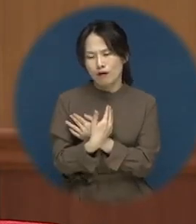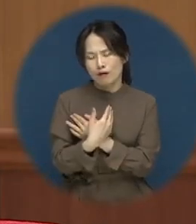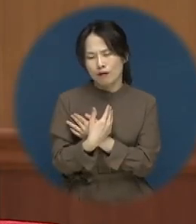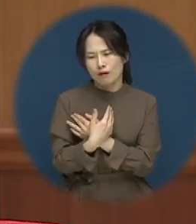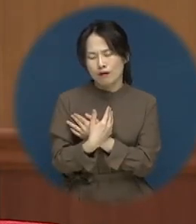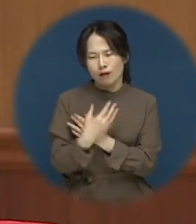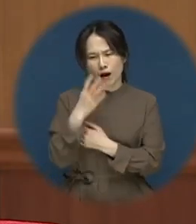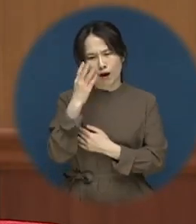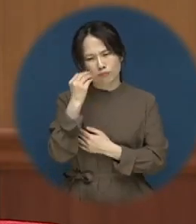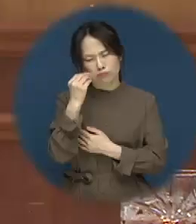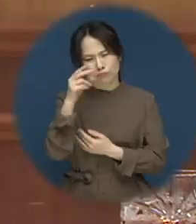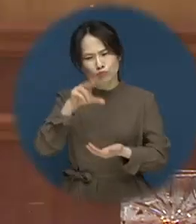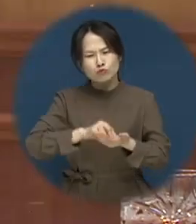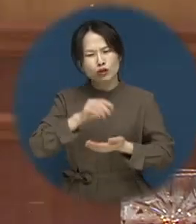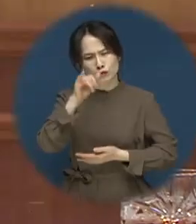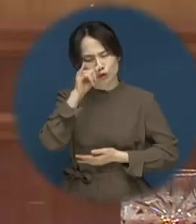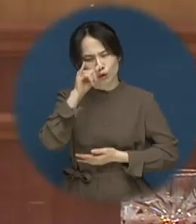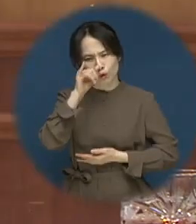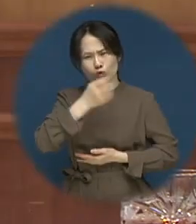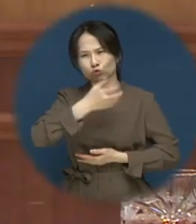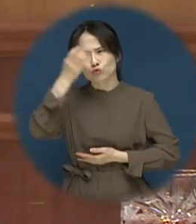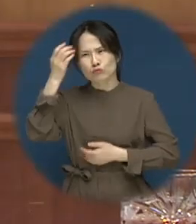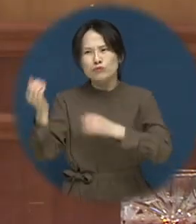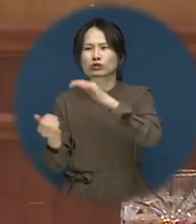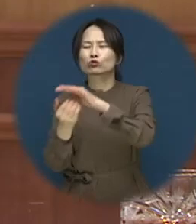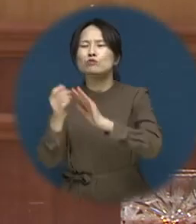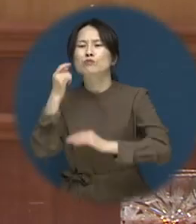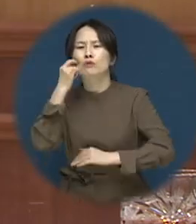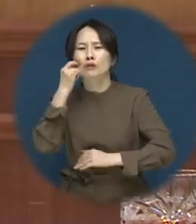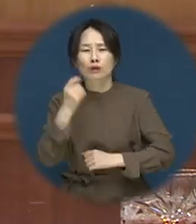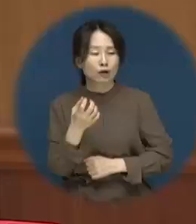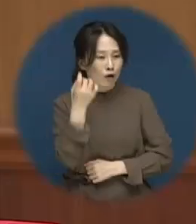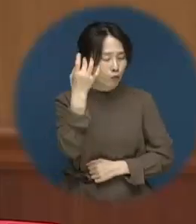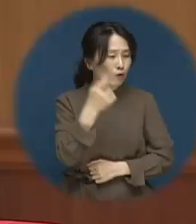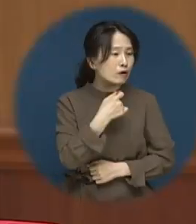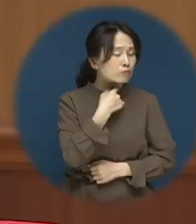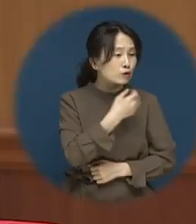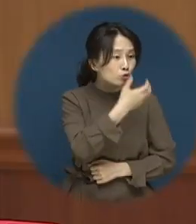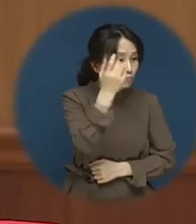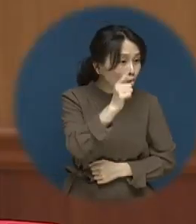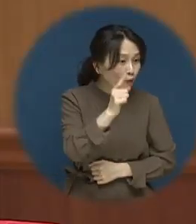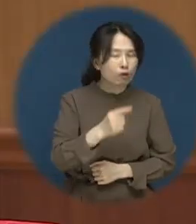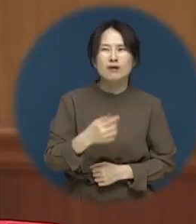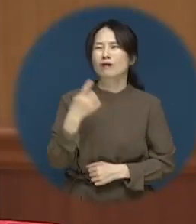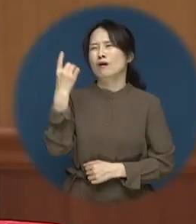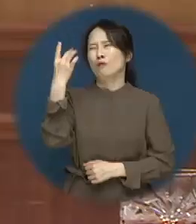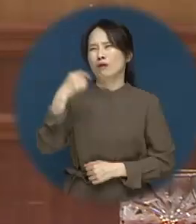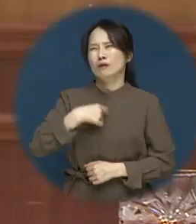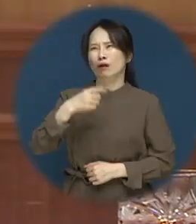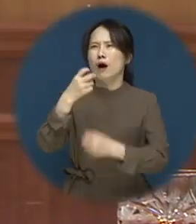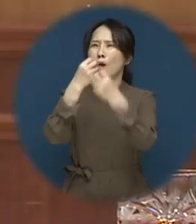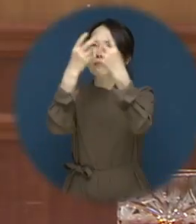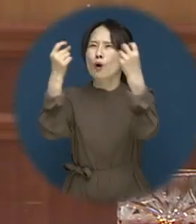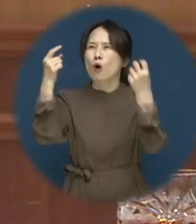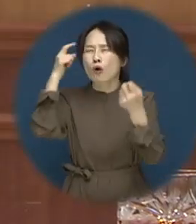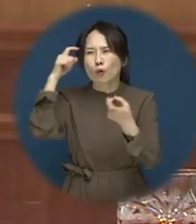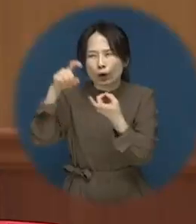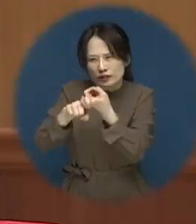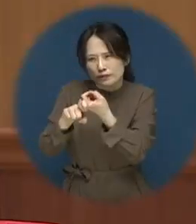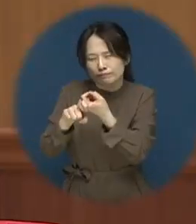싶은 일을 못 하겠다는 거예요. 뭐 때문에요? 그러니까 원래는 뭘 하고 싶으셨는데? 원래 천문학자가 되고 싶었어요.